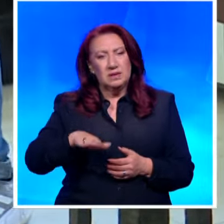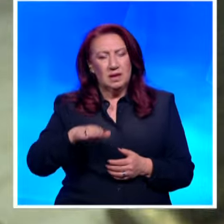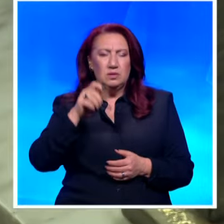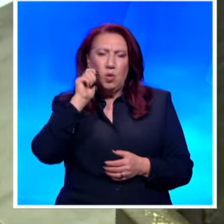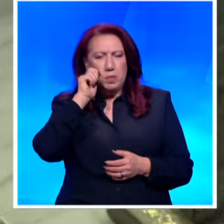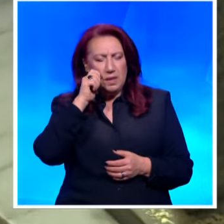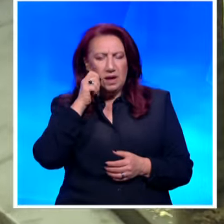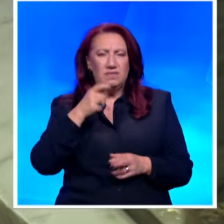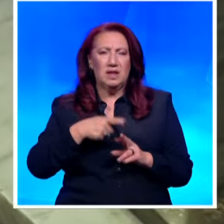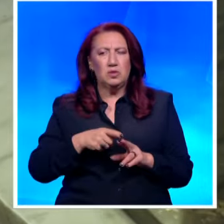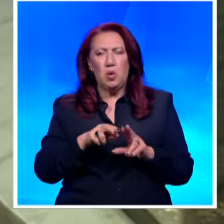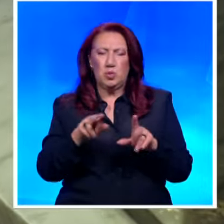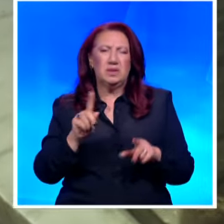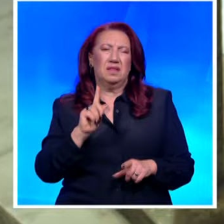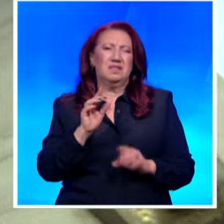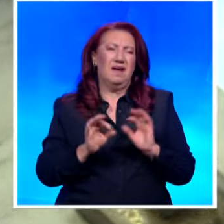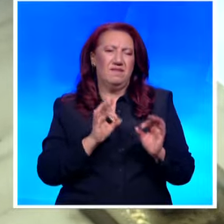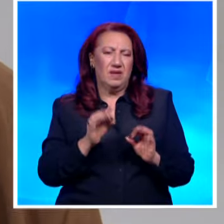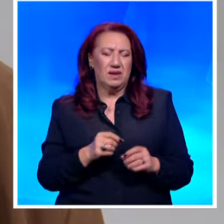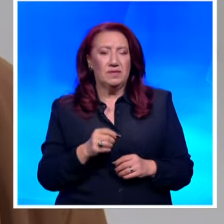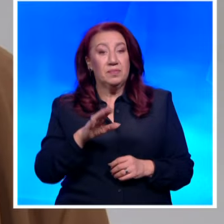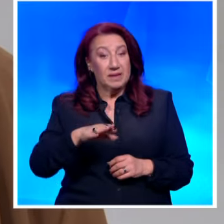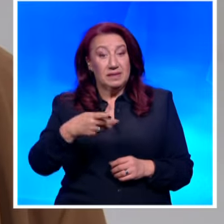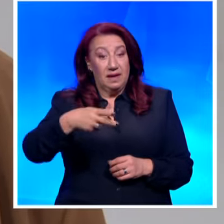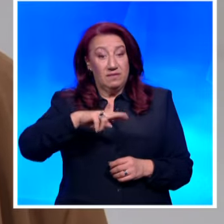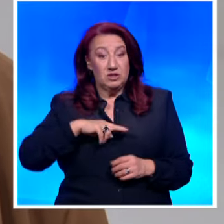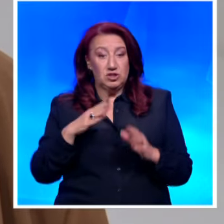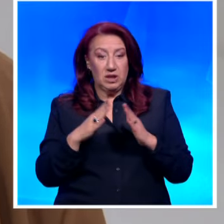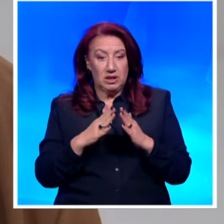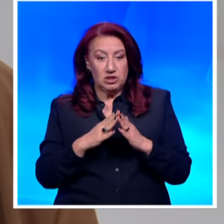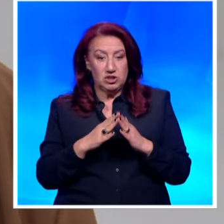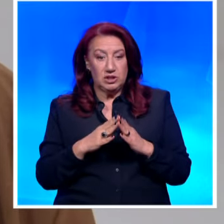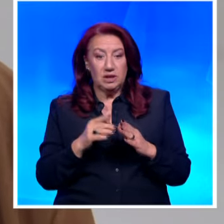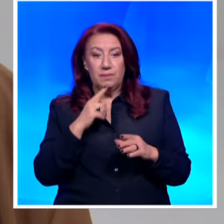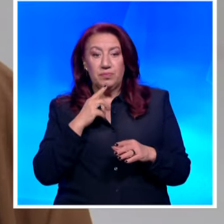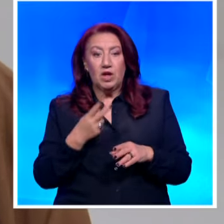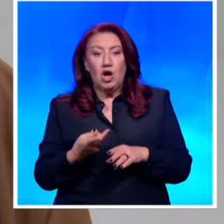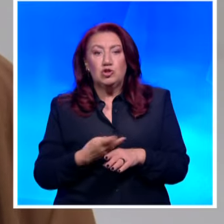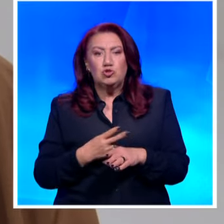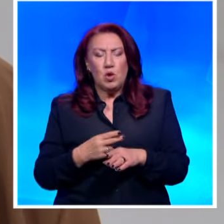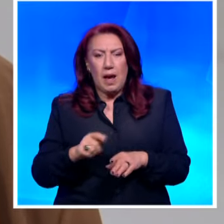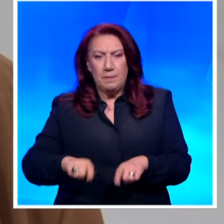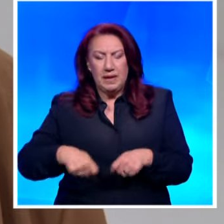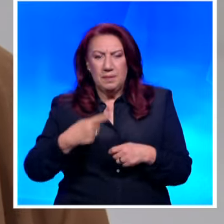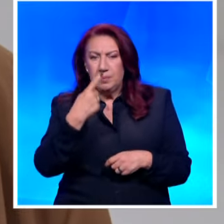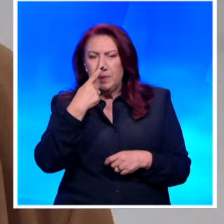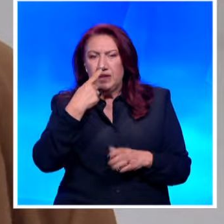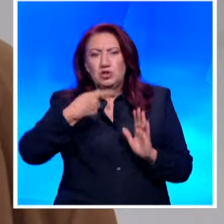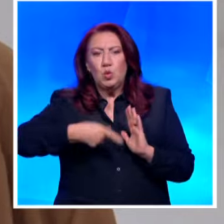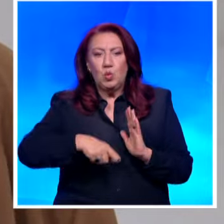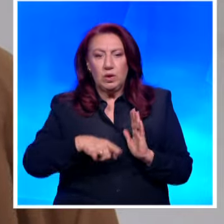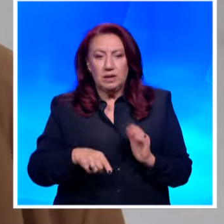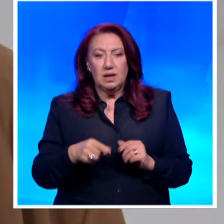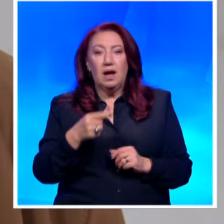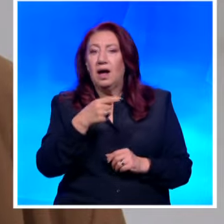но близките не вярвали до снощи. Идваше си вкъщи, чорапките целите миришат на урина. А това е било, защото тя ги